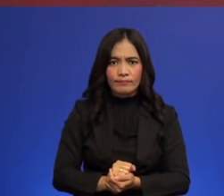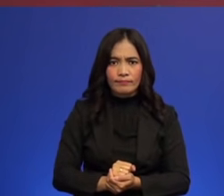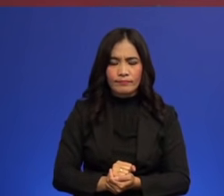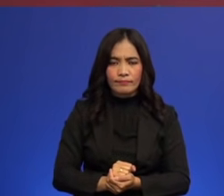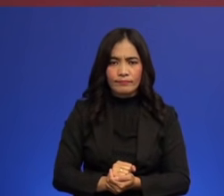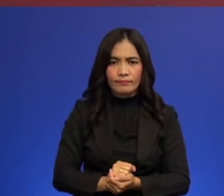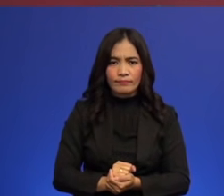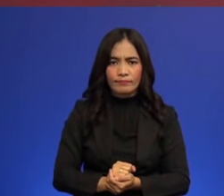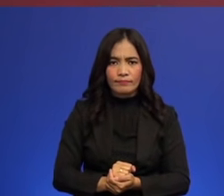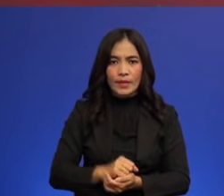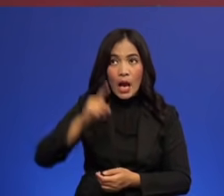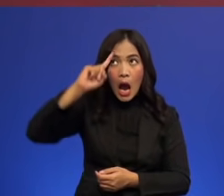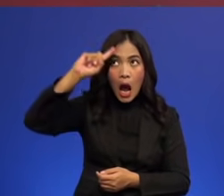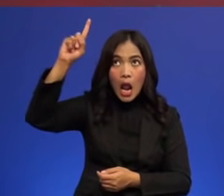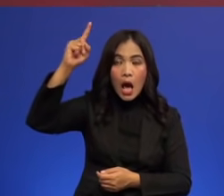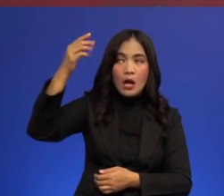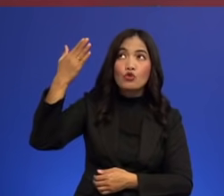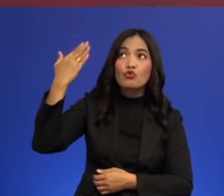saudara akan